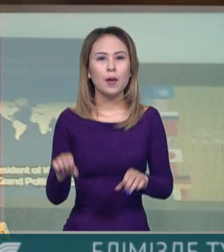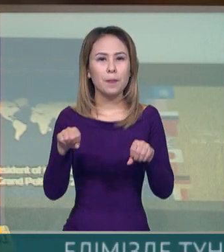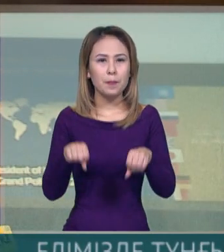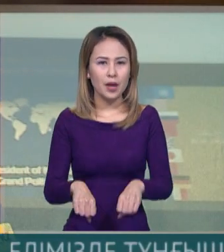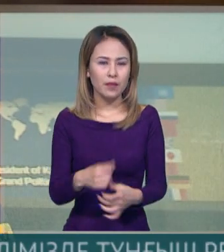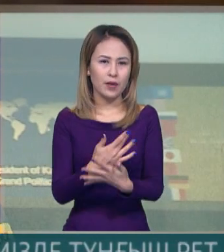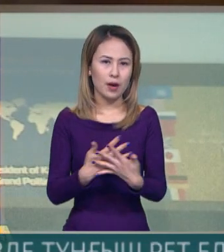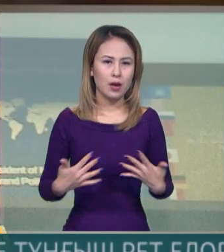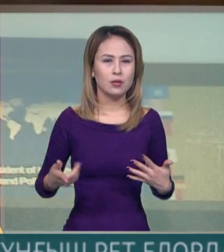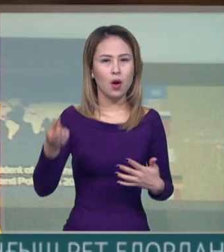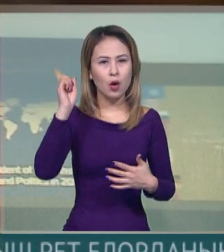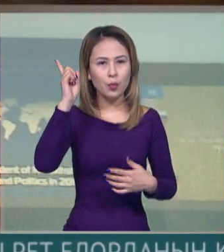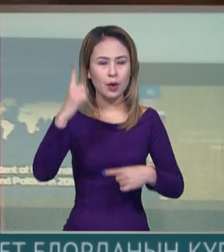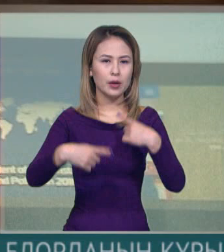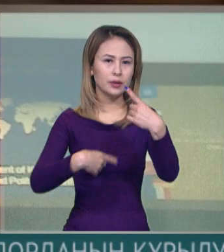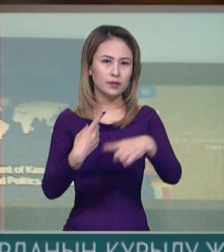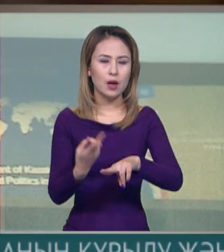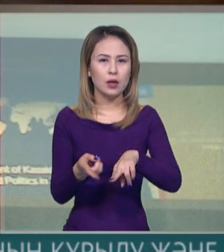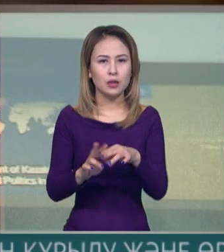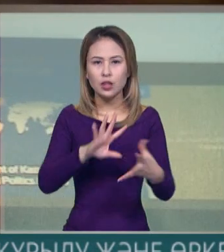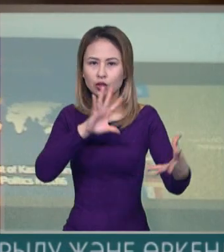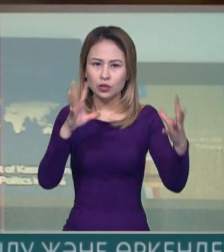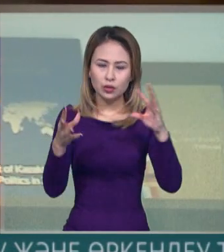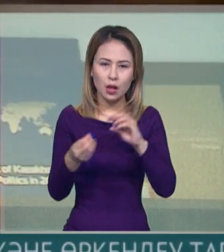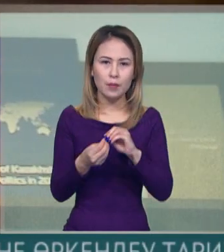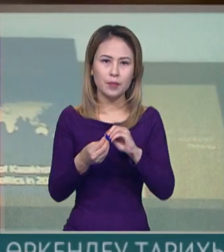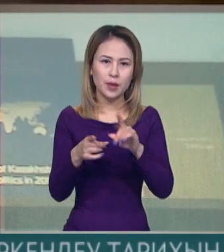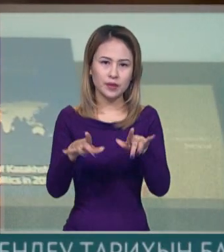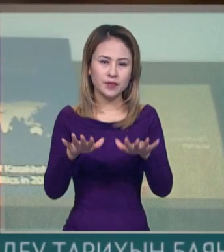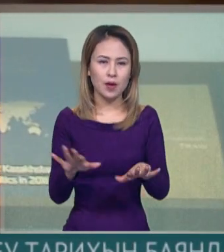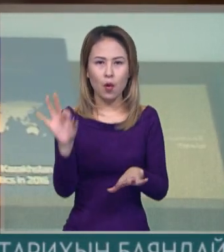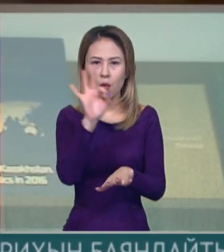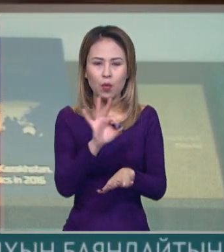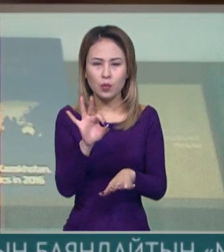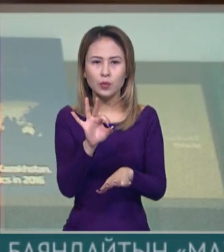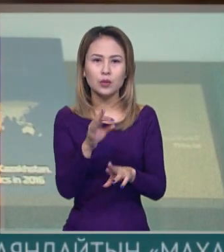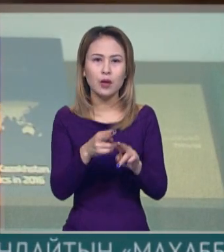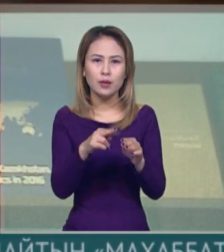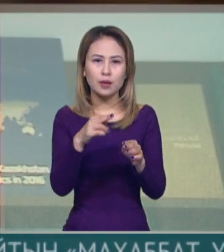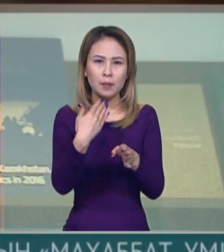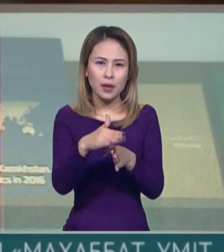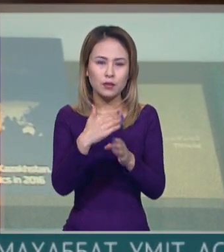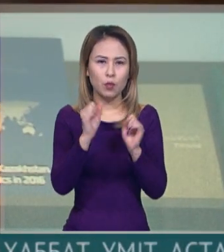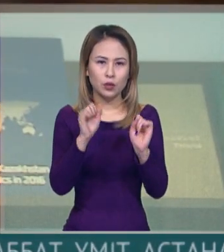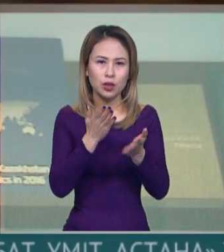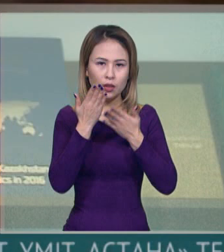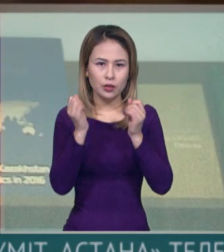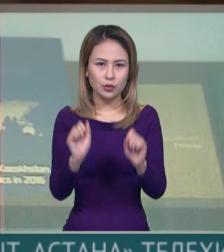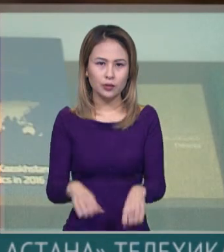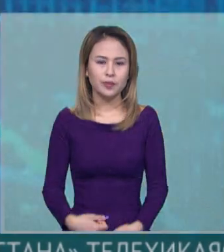құқықтық, тіпті философиялық та көзқарастардың жалпы сол саладағы сатылардың тұтас бір көрінісі деп айтуға